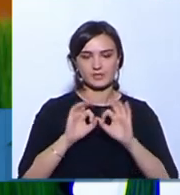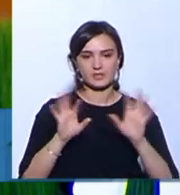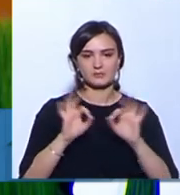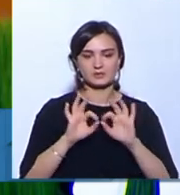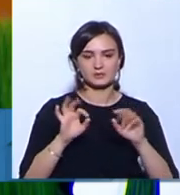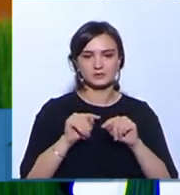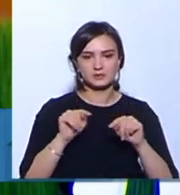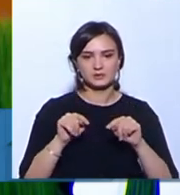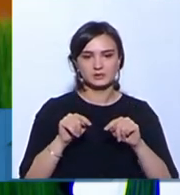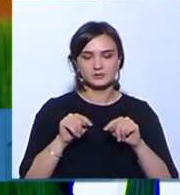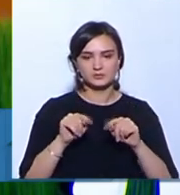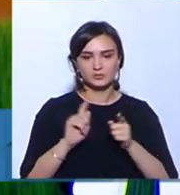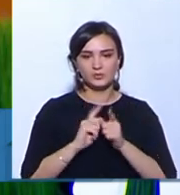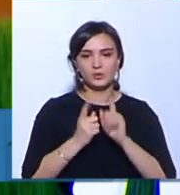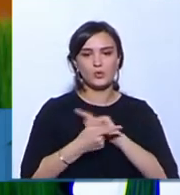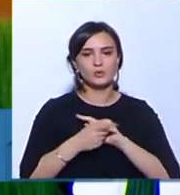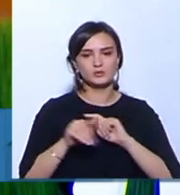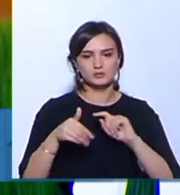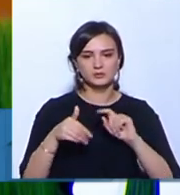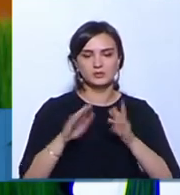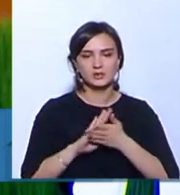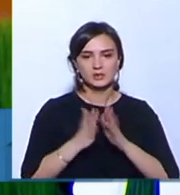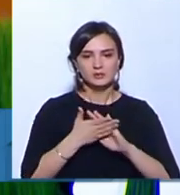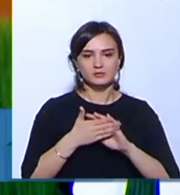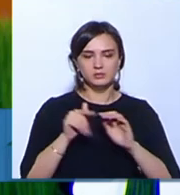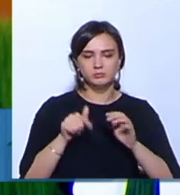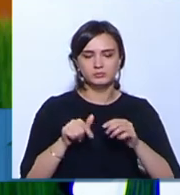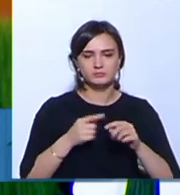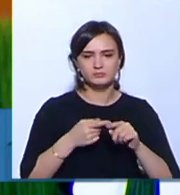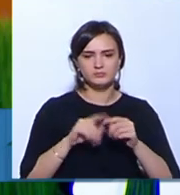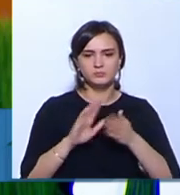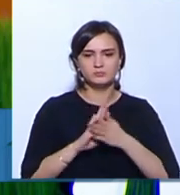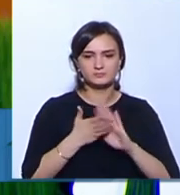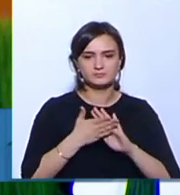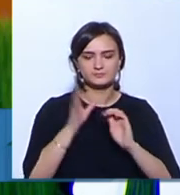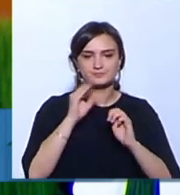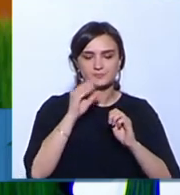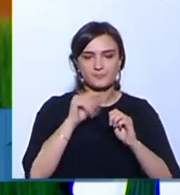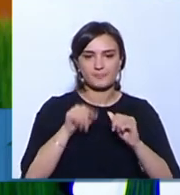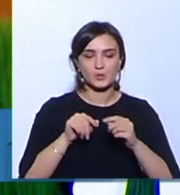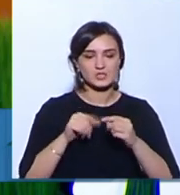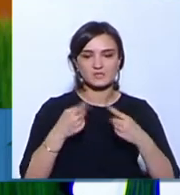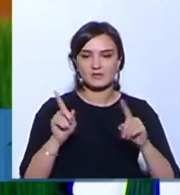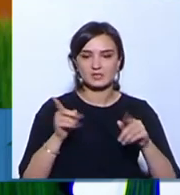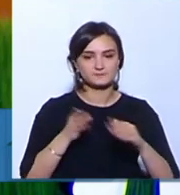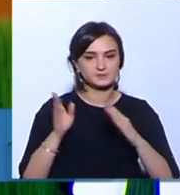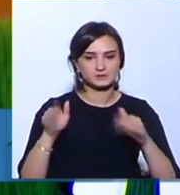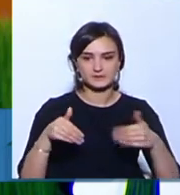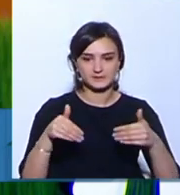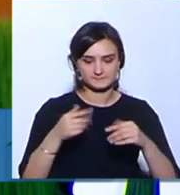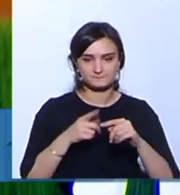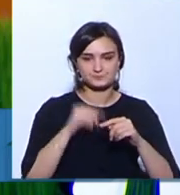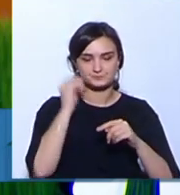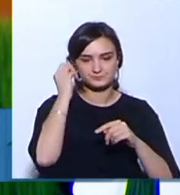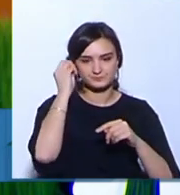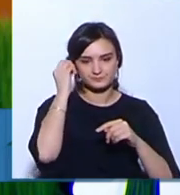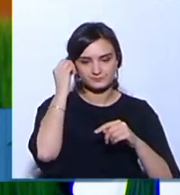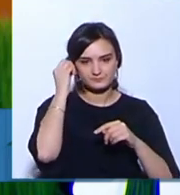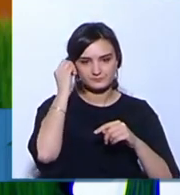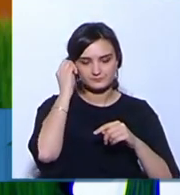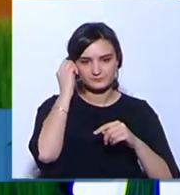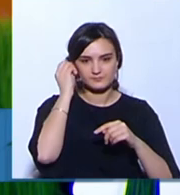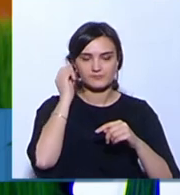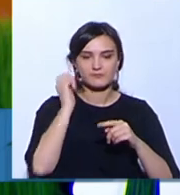განმარტებას უალტერნატივო მდგომარეობაზე და ეს ის მდგომარეობა, ეს ის სიტუაცია, როდესაც უალტერნატივო მდგომარეობა და თარაცეულია